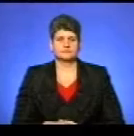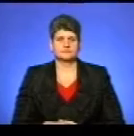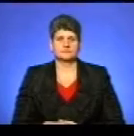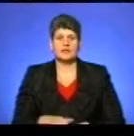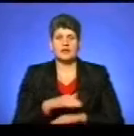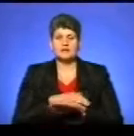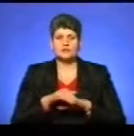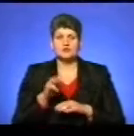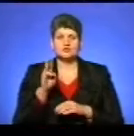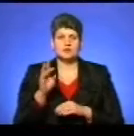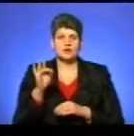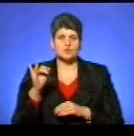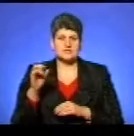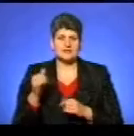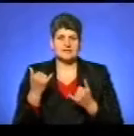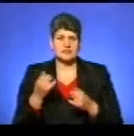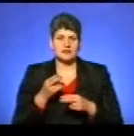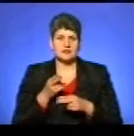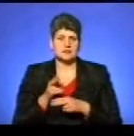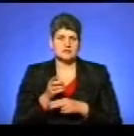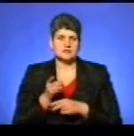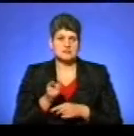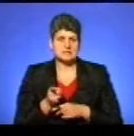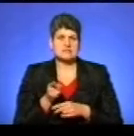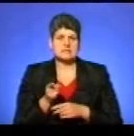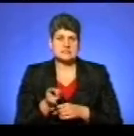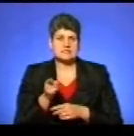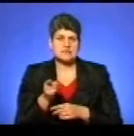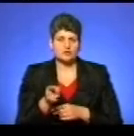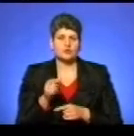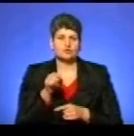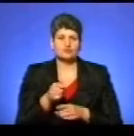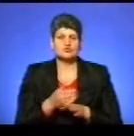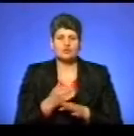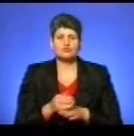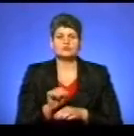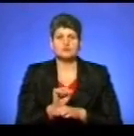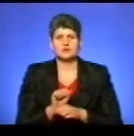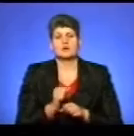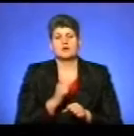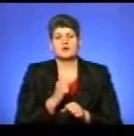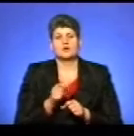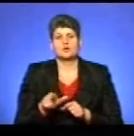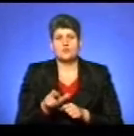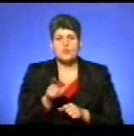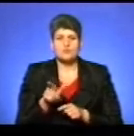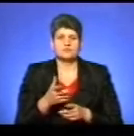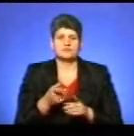На вулиці Шотороставелі зараз затори. Тут частково перекрили дорогу через ремонтні роботи водоканалу.